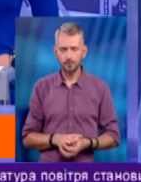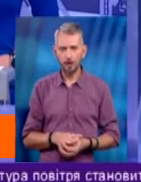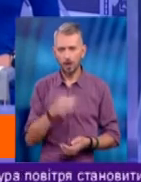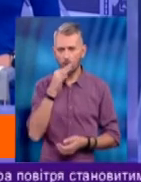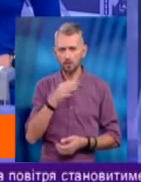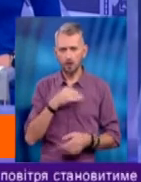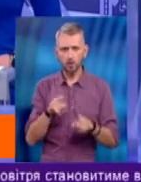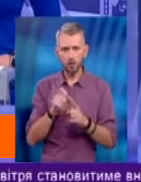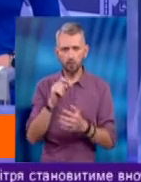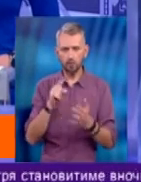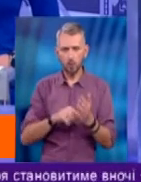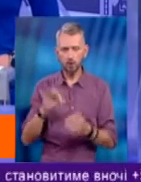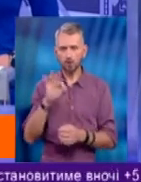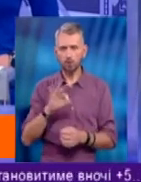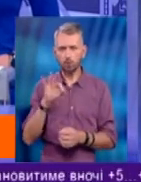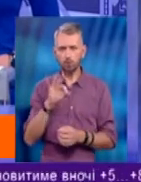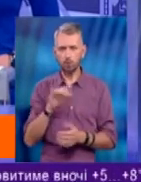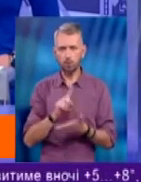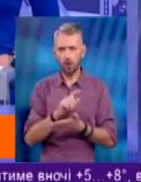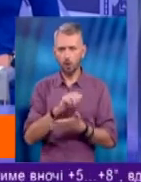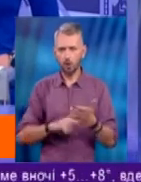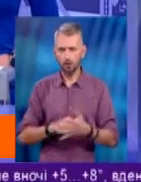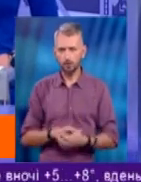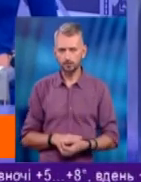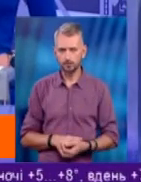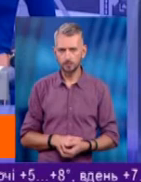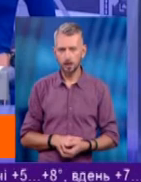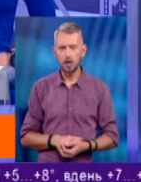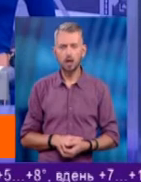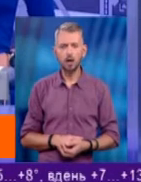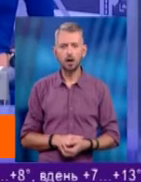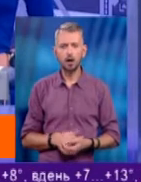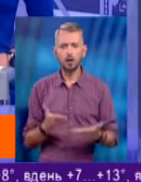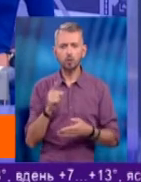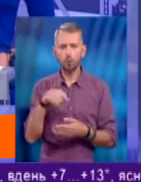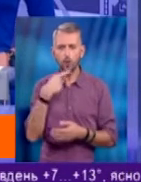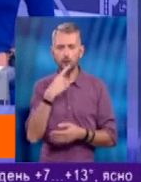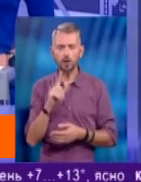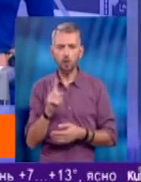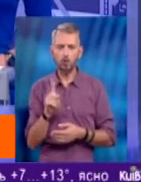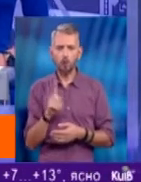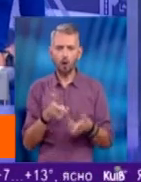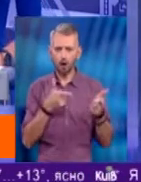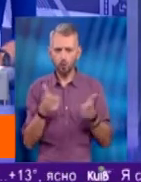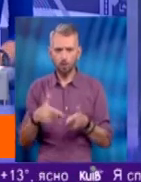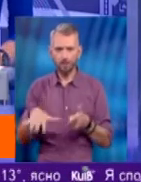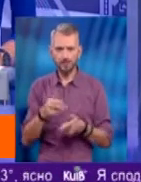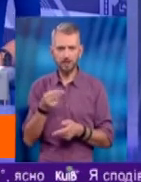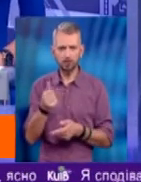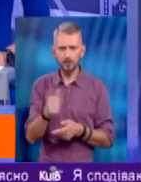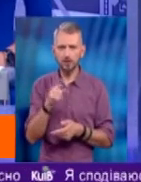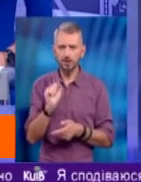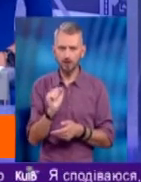відповів на такий вопрос по поводу налогу. Который, вот он говорит, что они еще готовы все заплатить